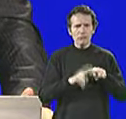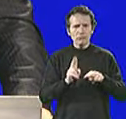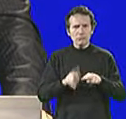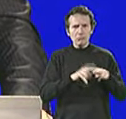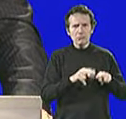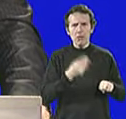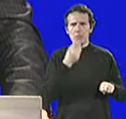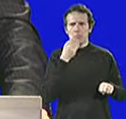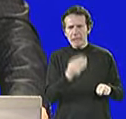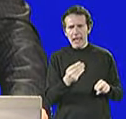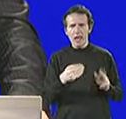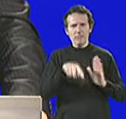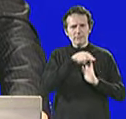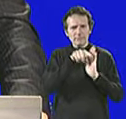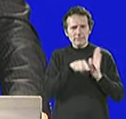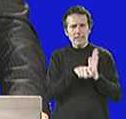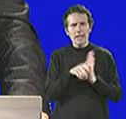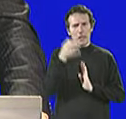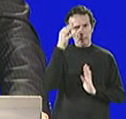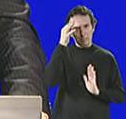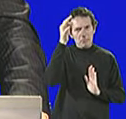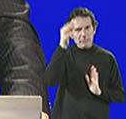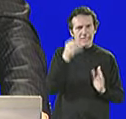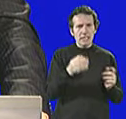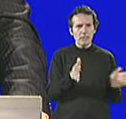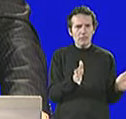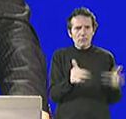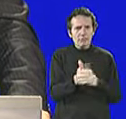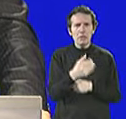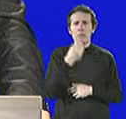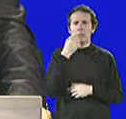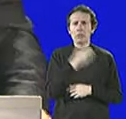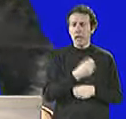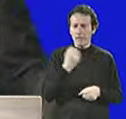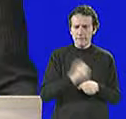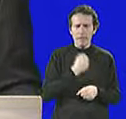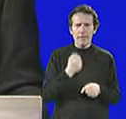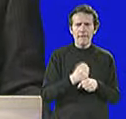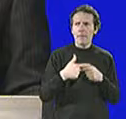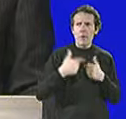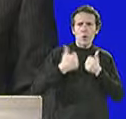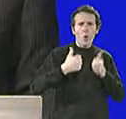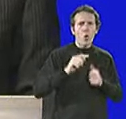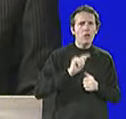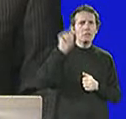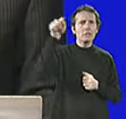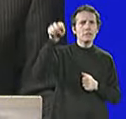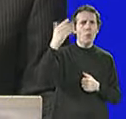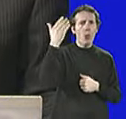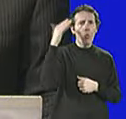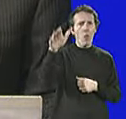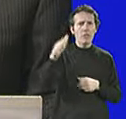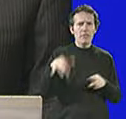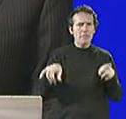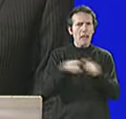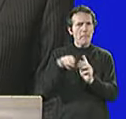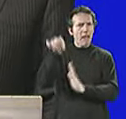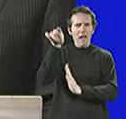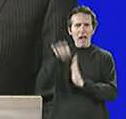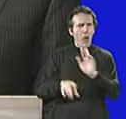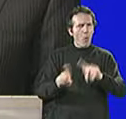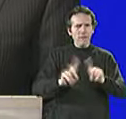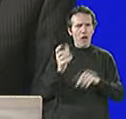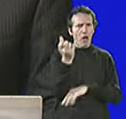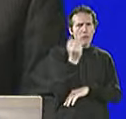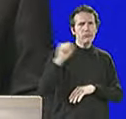de travailler dans les règles de l'art, n'en peut plus d'être en concurrence avec ceux qui n'ont pas les mêmes règles